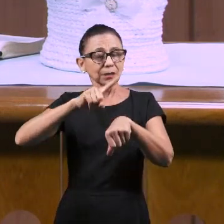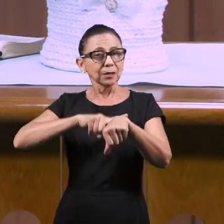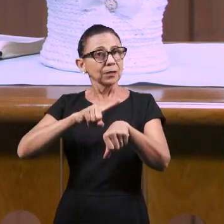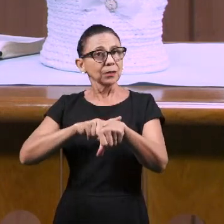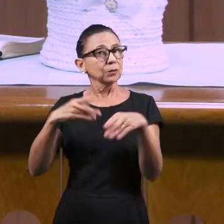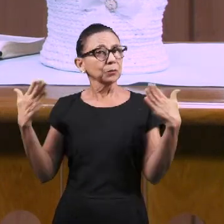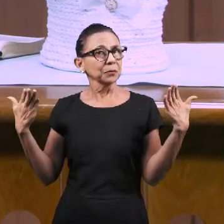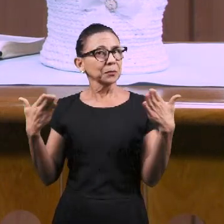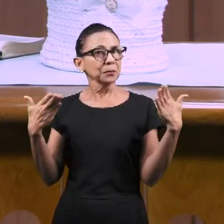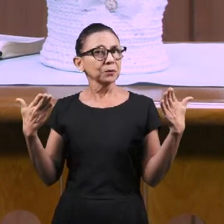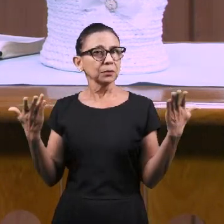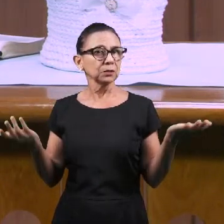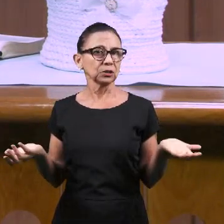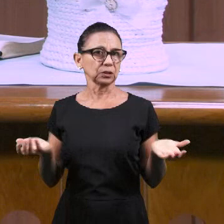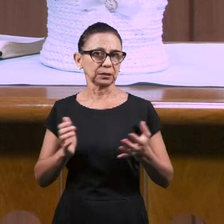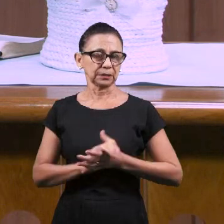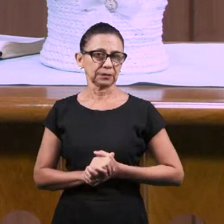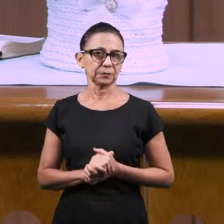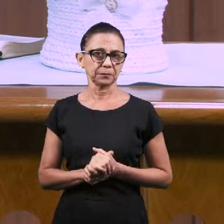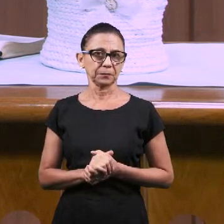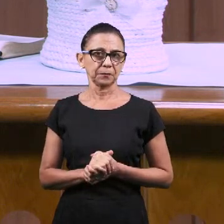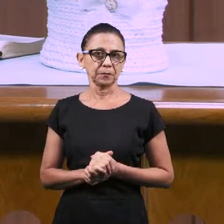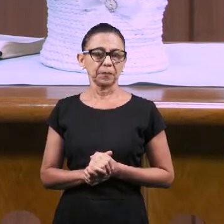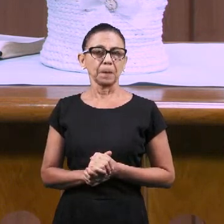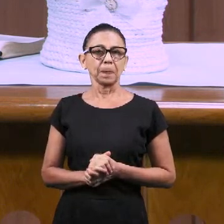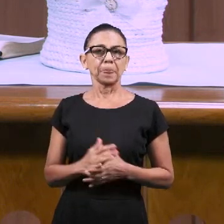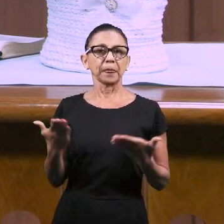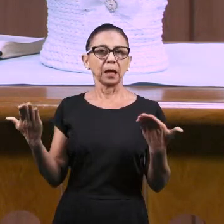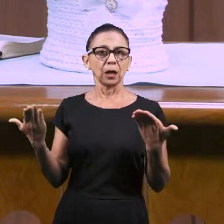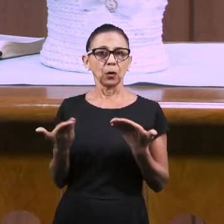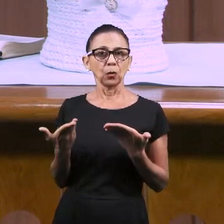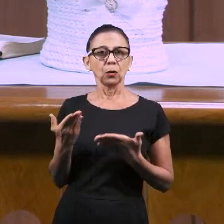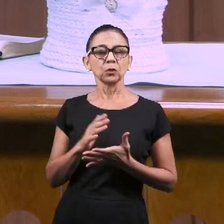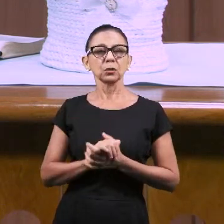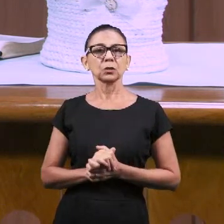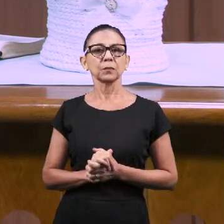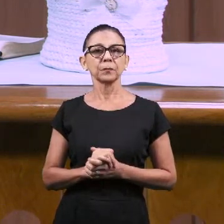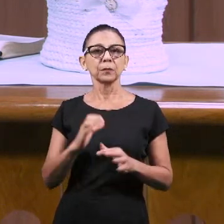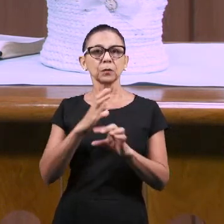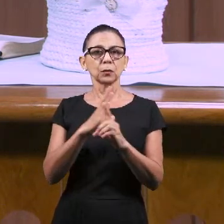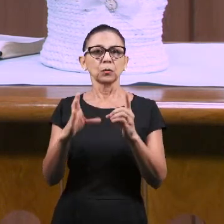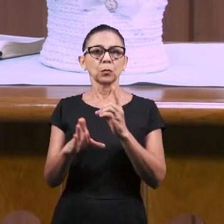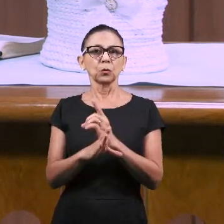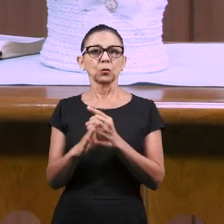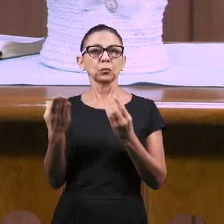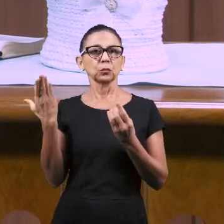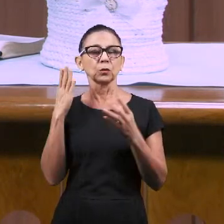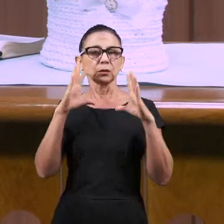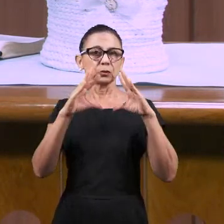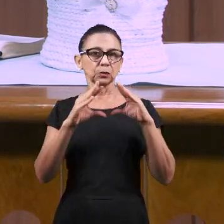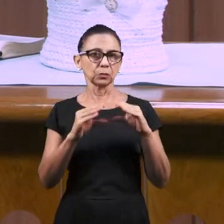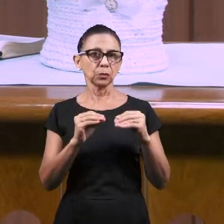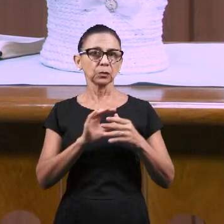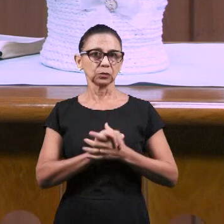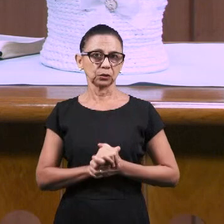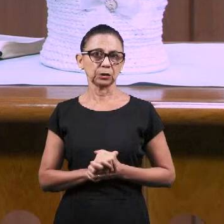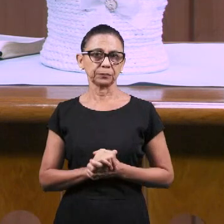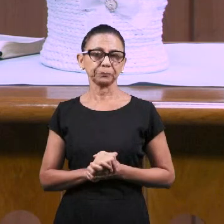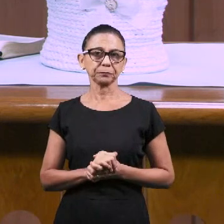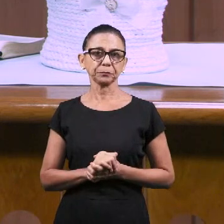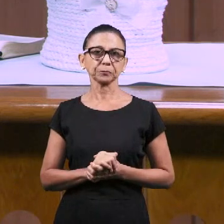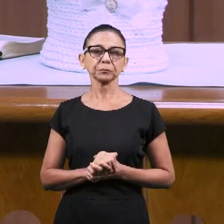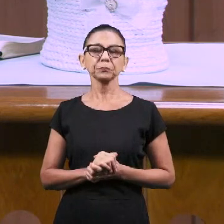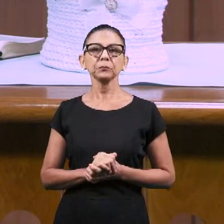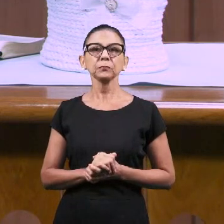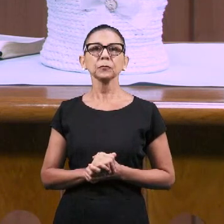sauver. Et ce soir, nous allons parler sur ça, sur les colombes sauvages. Il vaut le coup de regarder le culte de